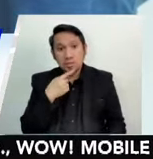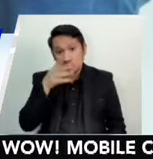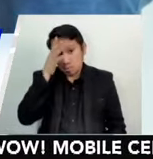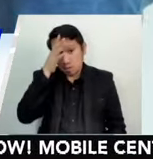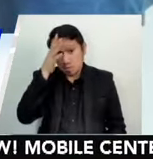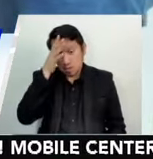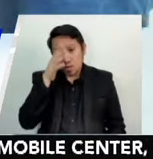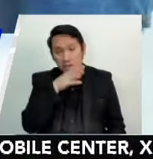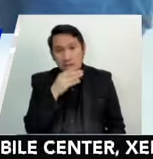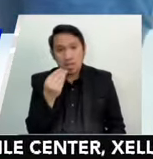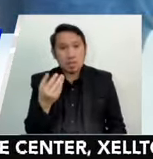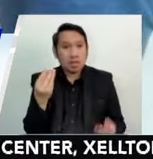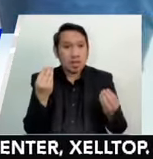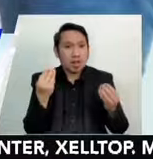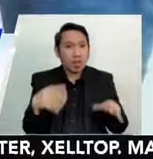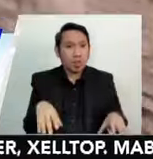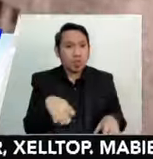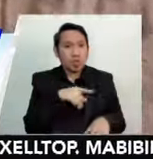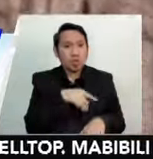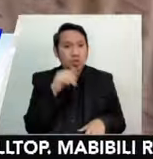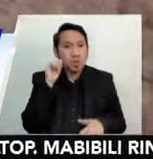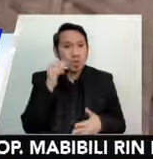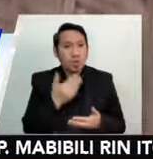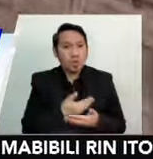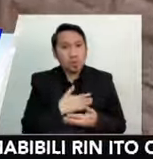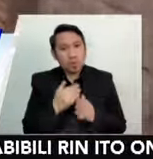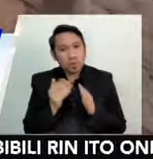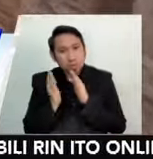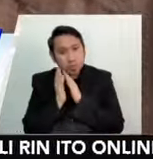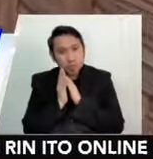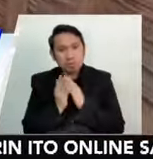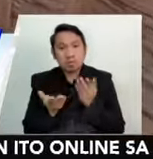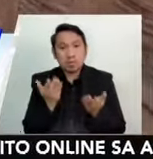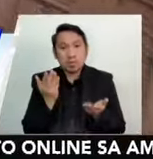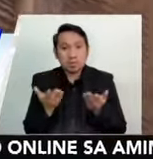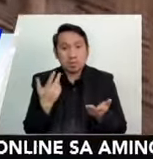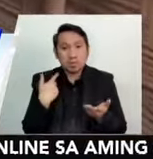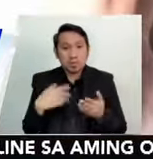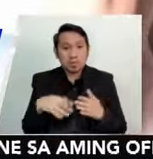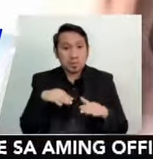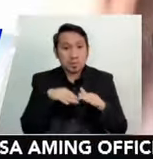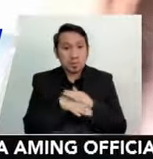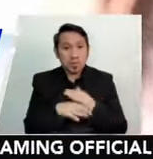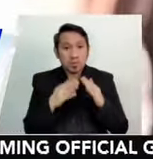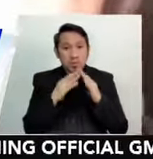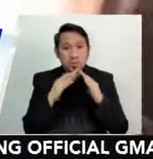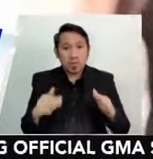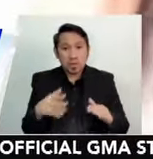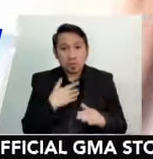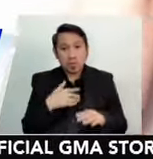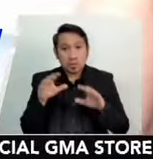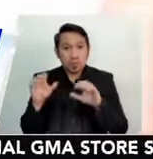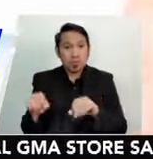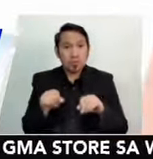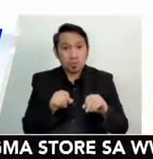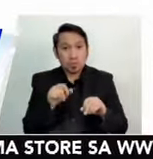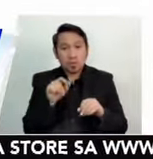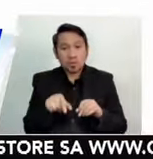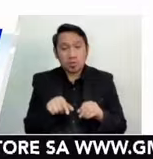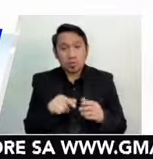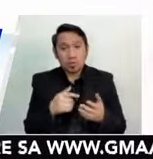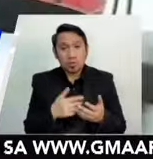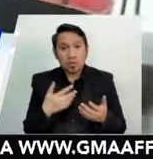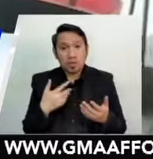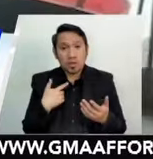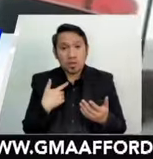ang kanyang anak habang natutulog sila. Posible raw may pumasok sa kanilang bahay at kinuha ang bata. Nakasuot daw ng maskara at sombrero